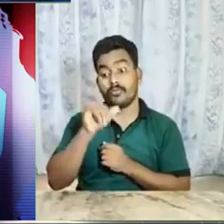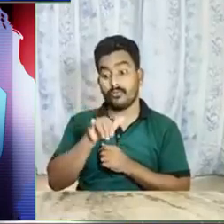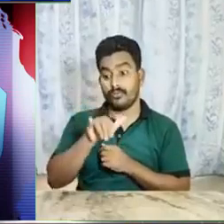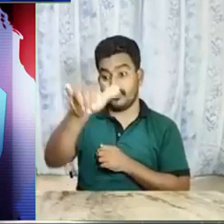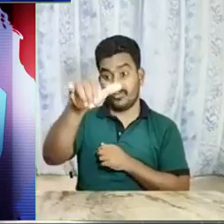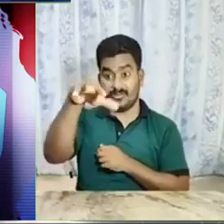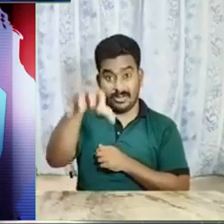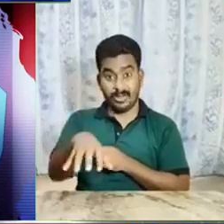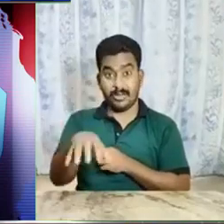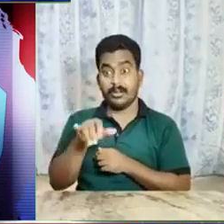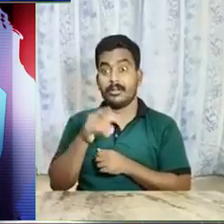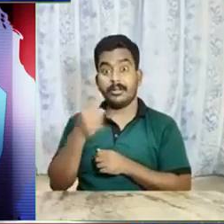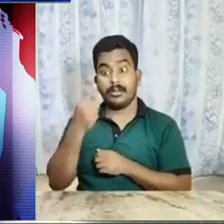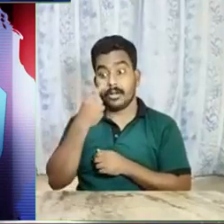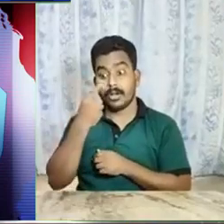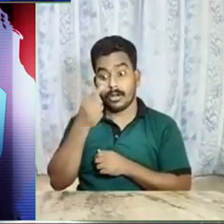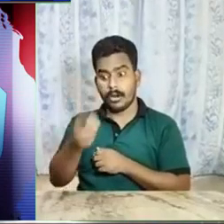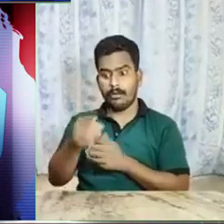ചിട്ടയോടുകൂടിയ